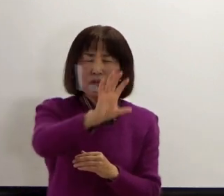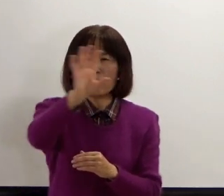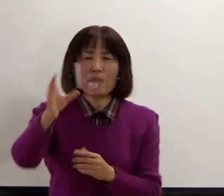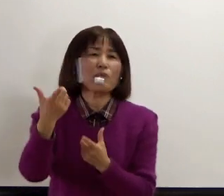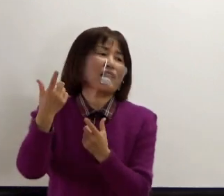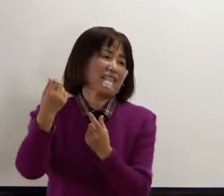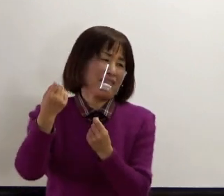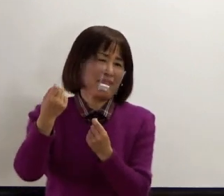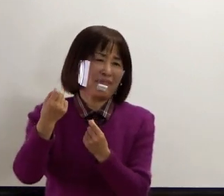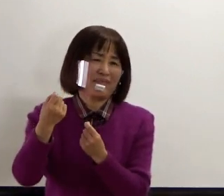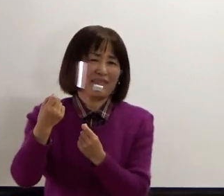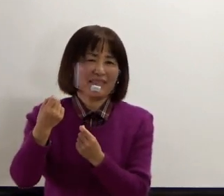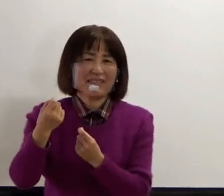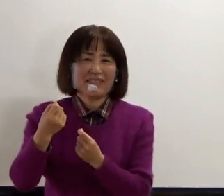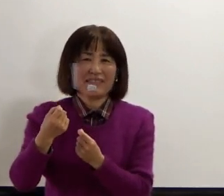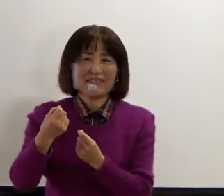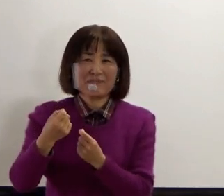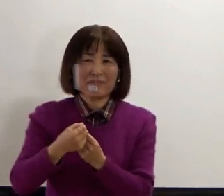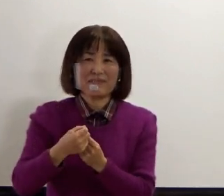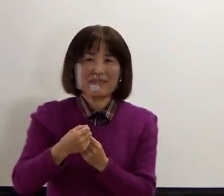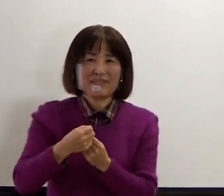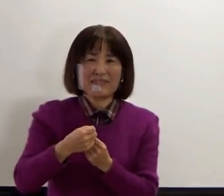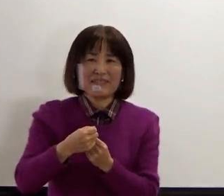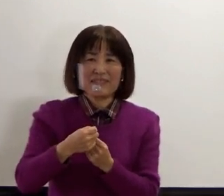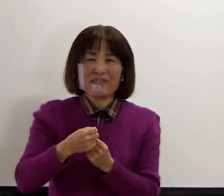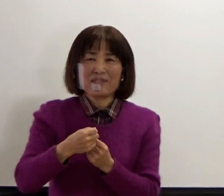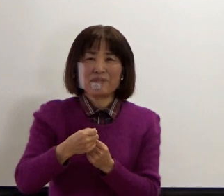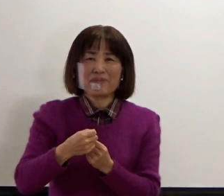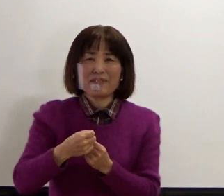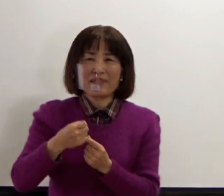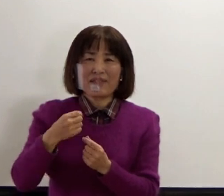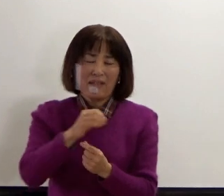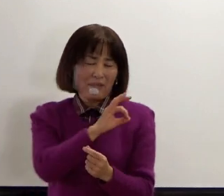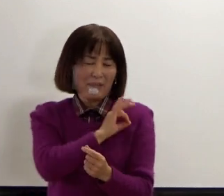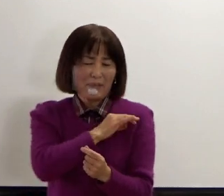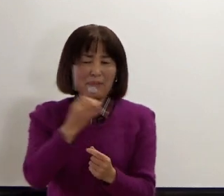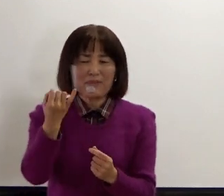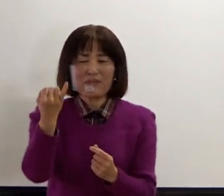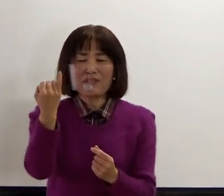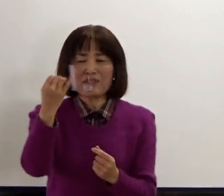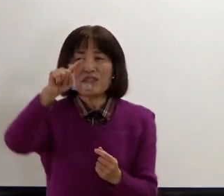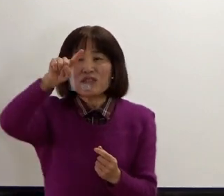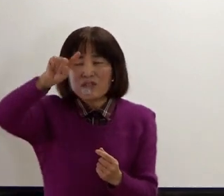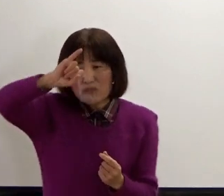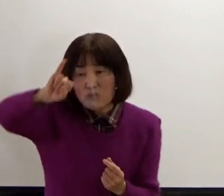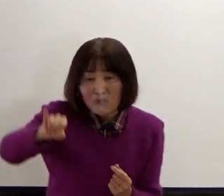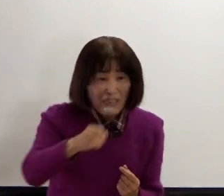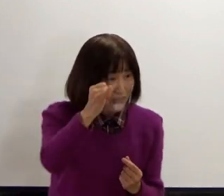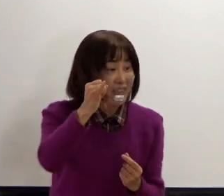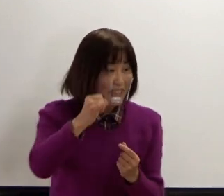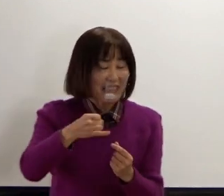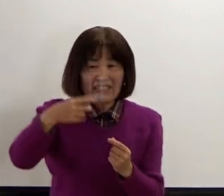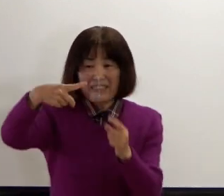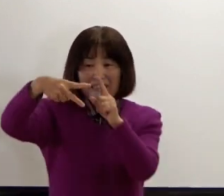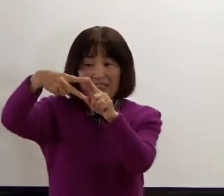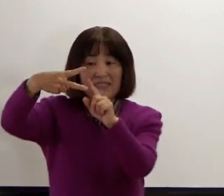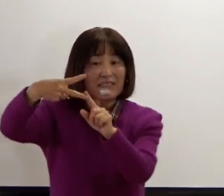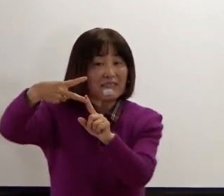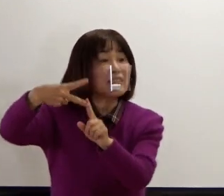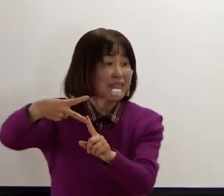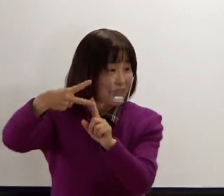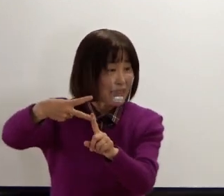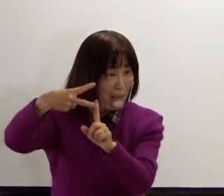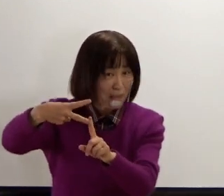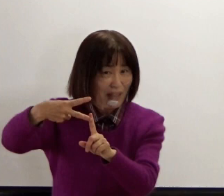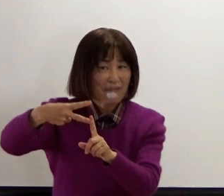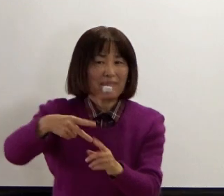世とか、なんとかジュニアなんていう名前の人もいますけれども、まあ、イスラエルでは普通に、父のザカリアだ